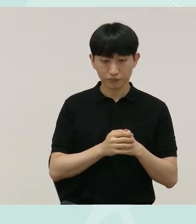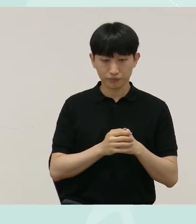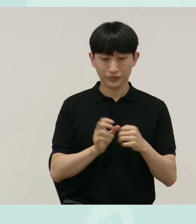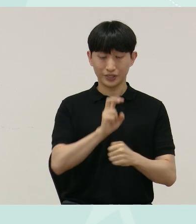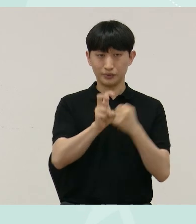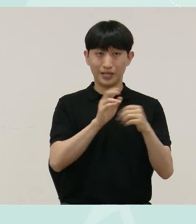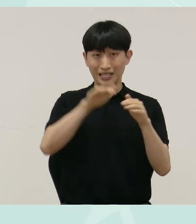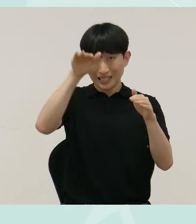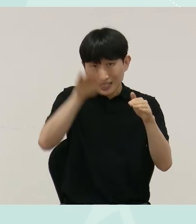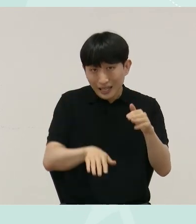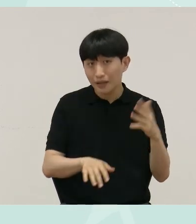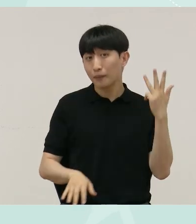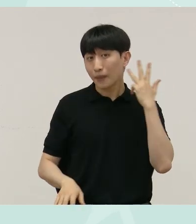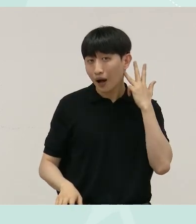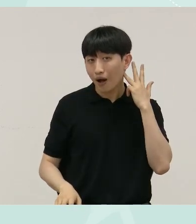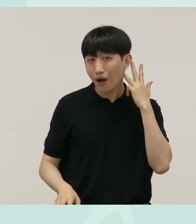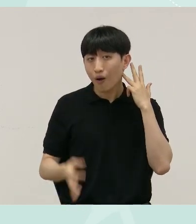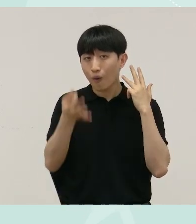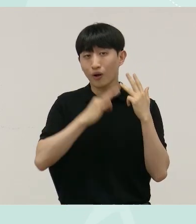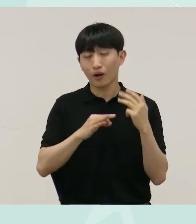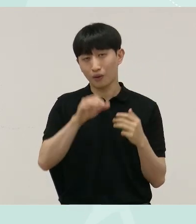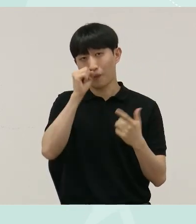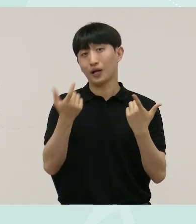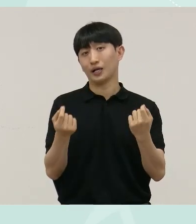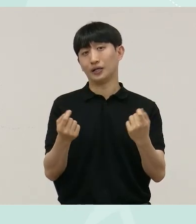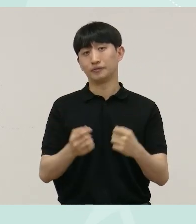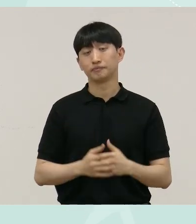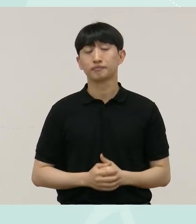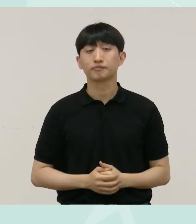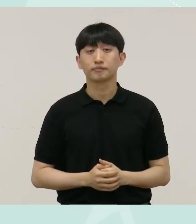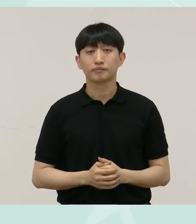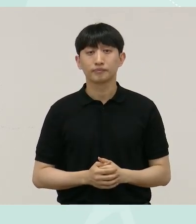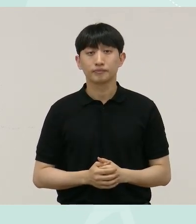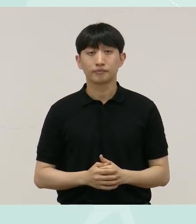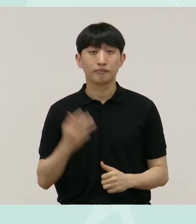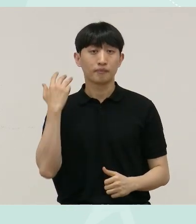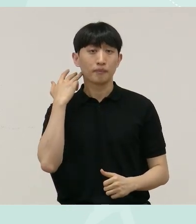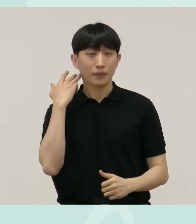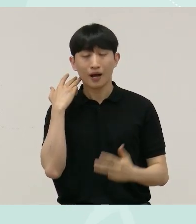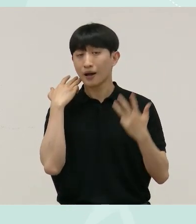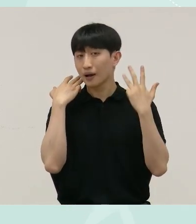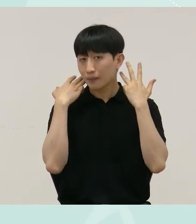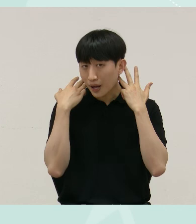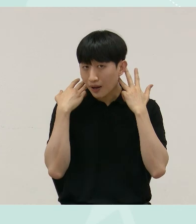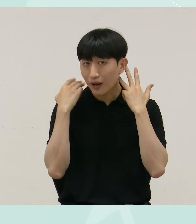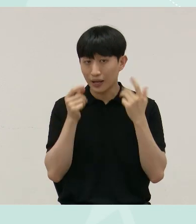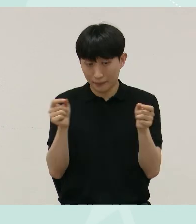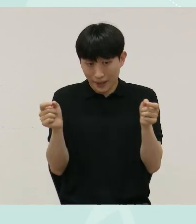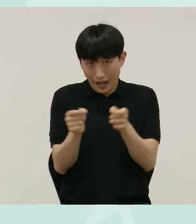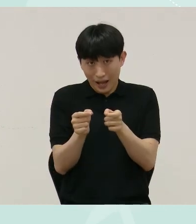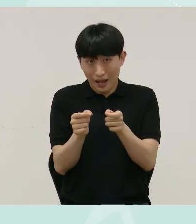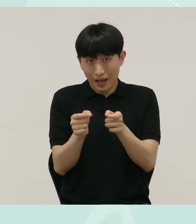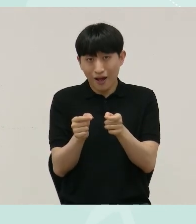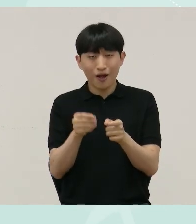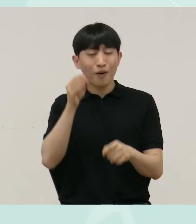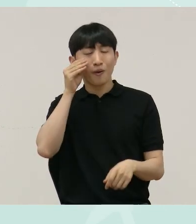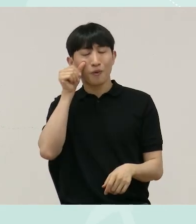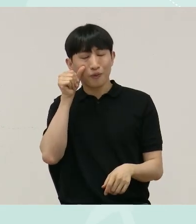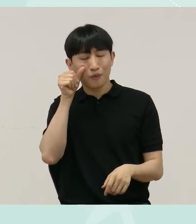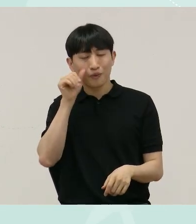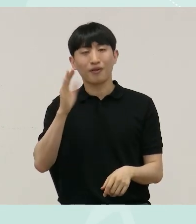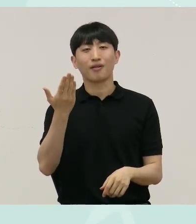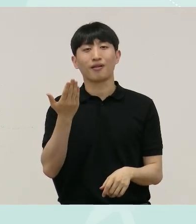때문에 걱정하지 말고 수술을 받으시면 됩니다. 다만 순차 양의 간의 간격이 짧을수록 적응이 빠르고 편한 문제는 있겠죠.